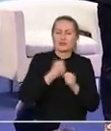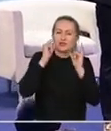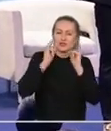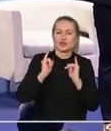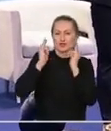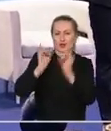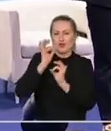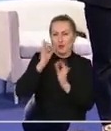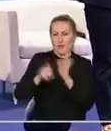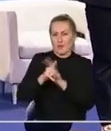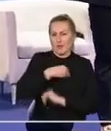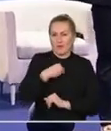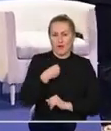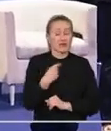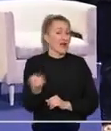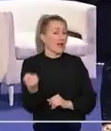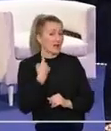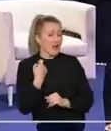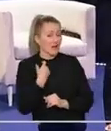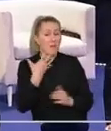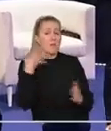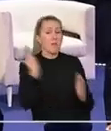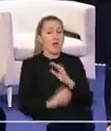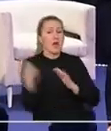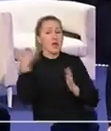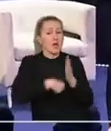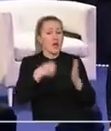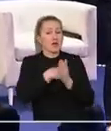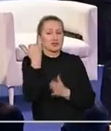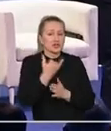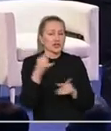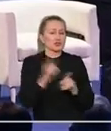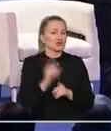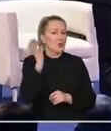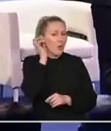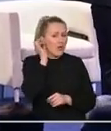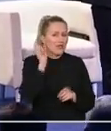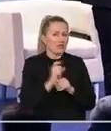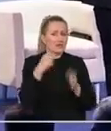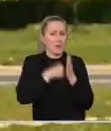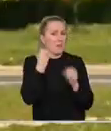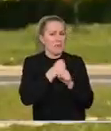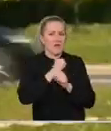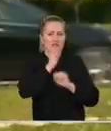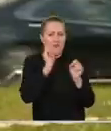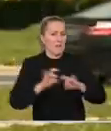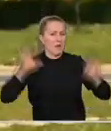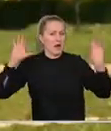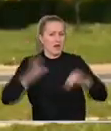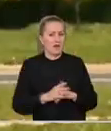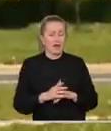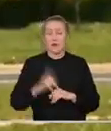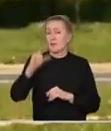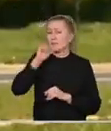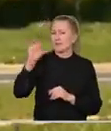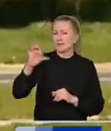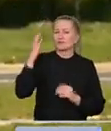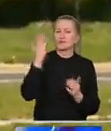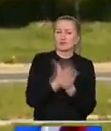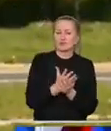przystąpić. Chleją, biją swoje dzieci, biją kobiety i pracą się nie schambili. PiS wychodzi już z takiej